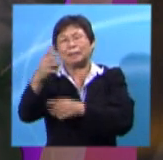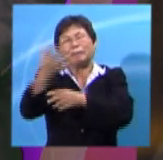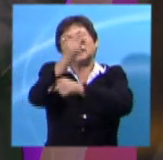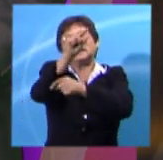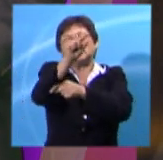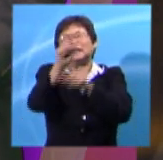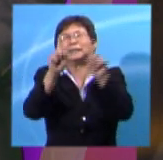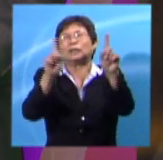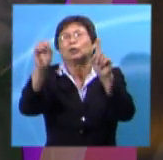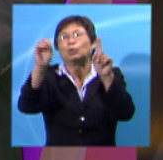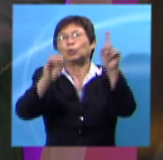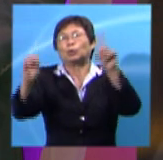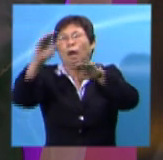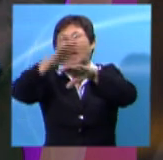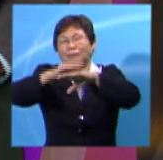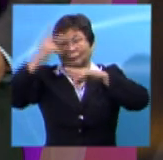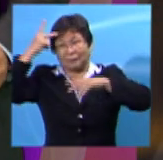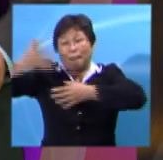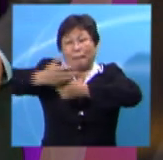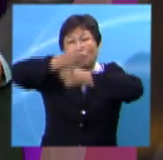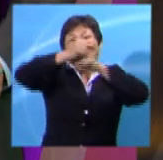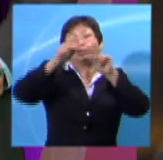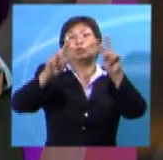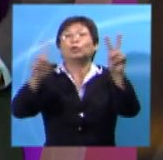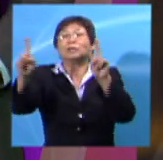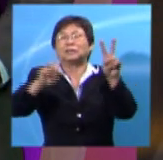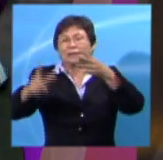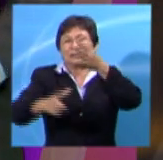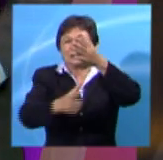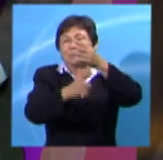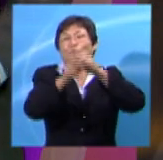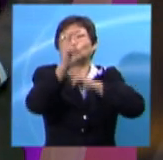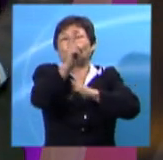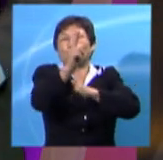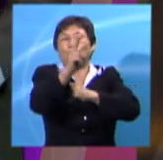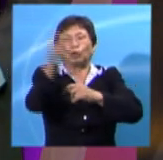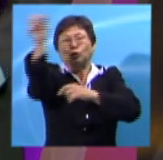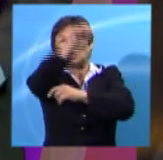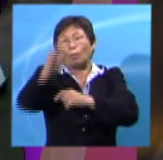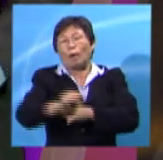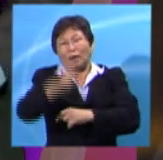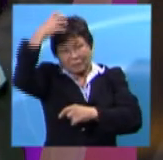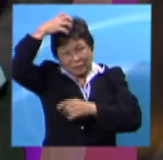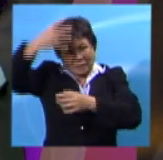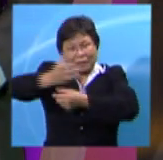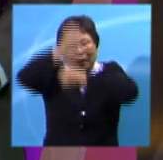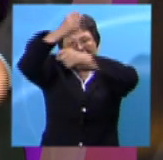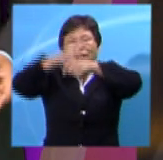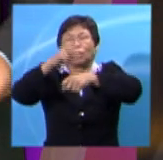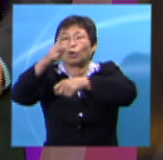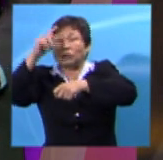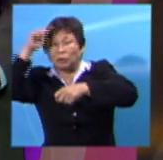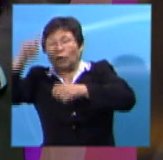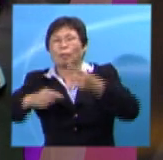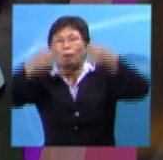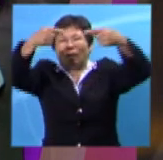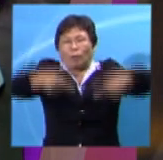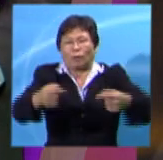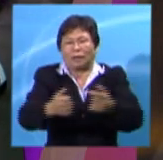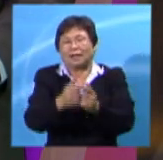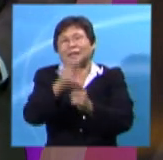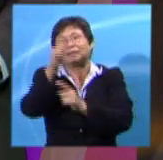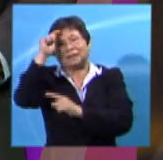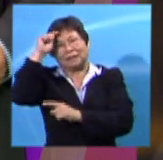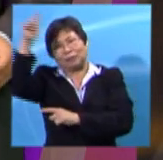1-0 ke atas Kelantan kemenangan 2-1 naib Juara Liga Super Selangor pula diraih di Kuala Terengganu ketika berdepan